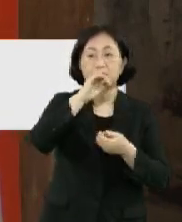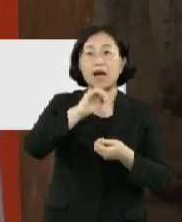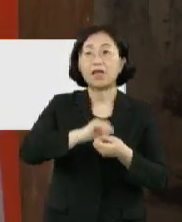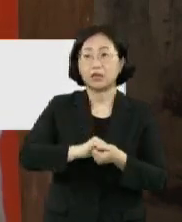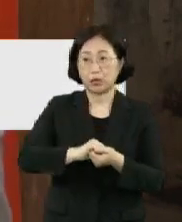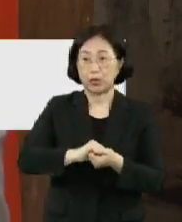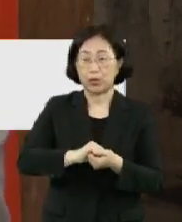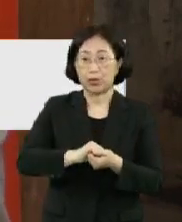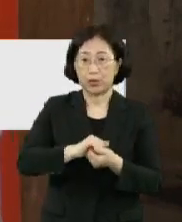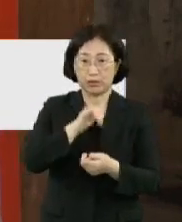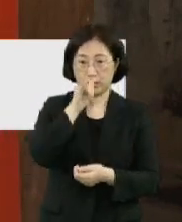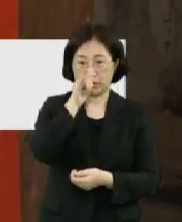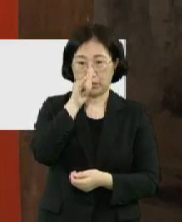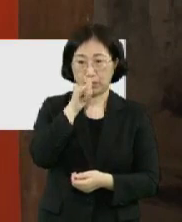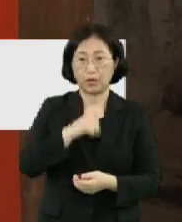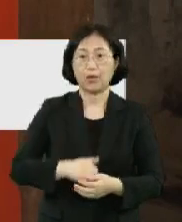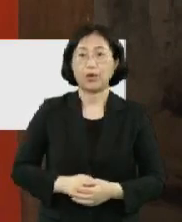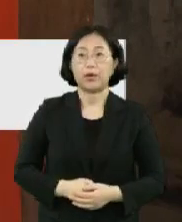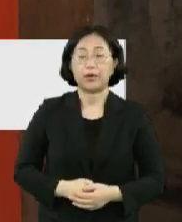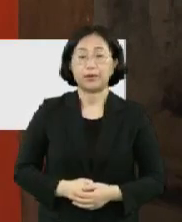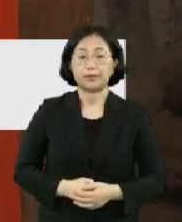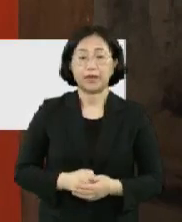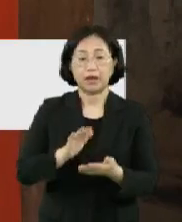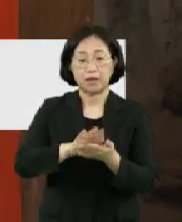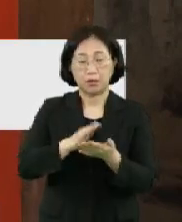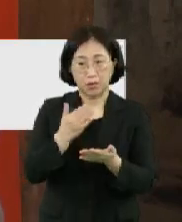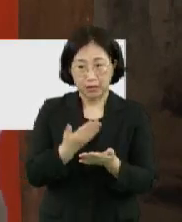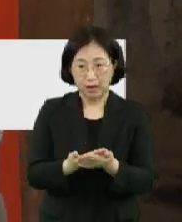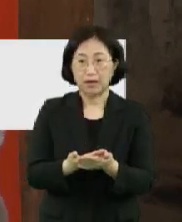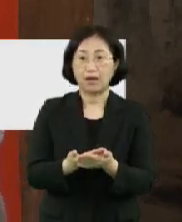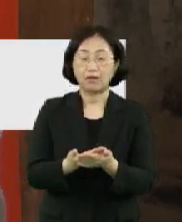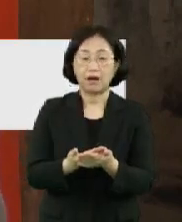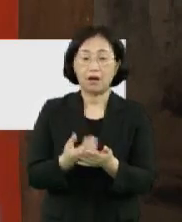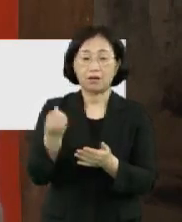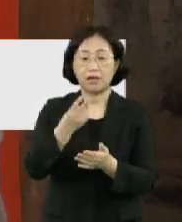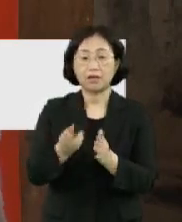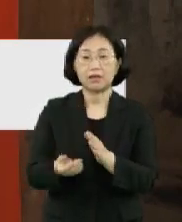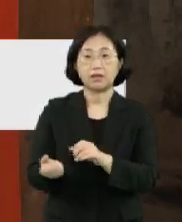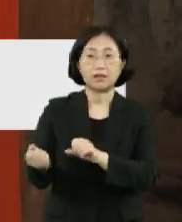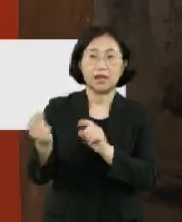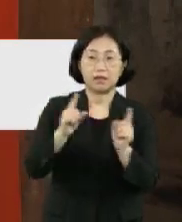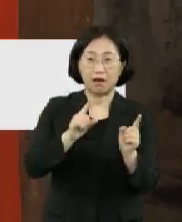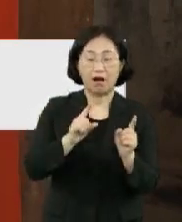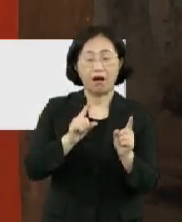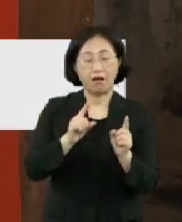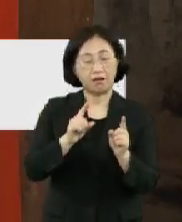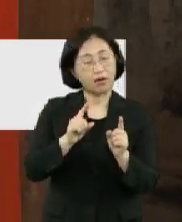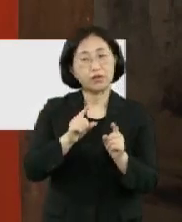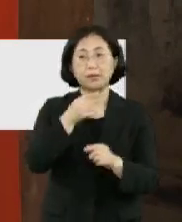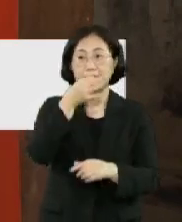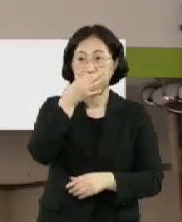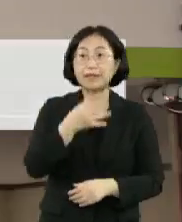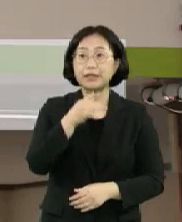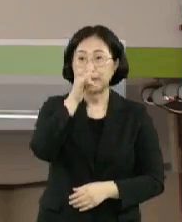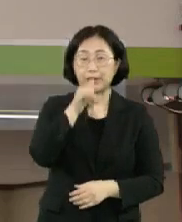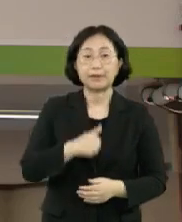사업에 선정되면서 한정적으로 있는 거고 리모델링을 하거나 다시 재생을 하는 데서는 힘듦은